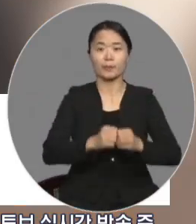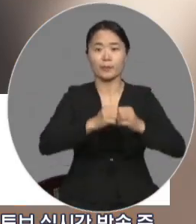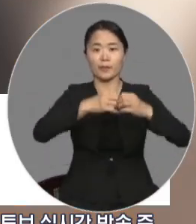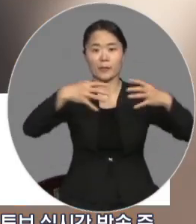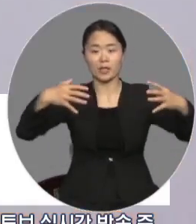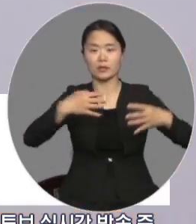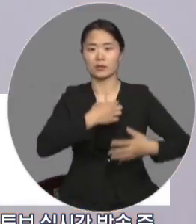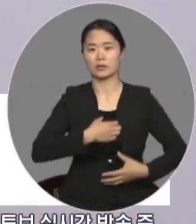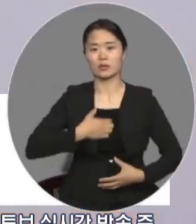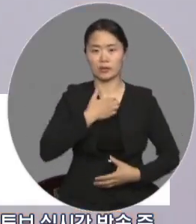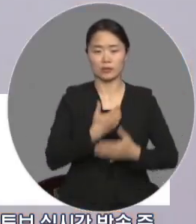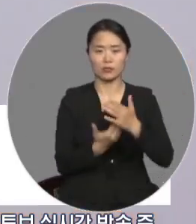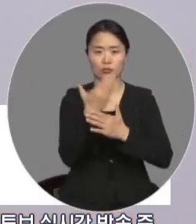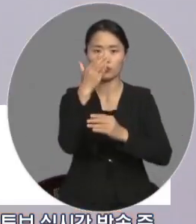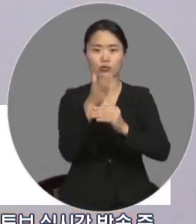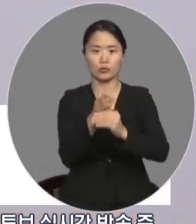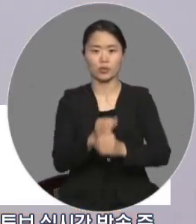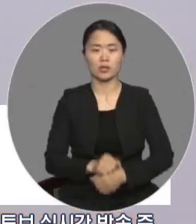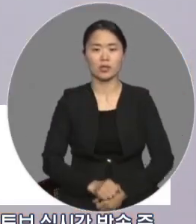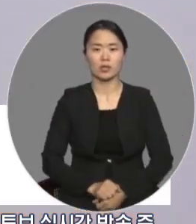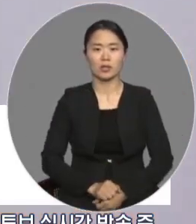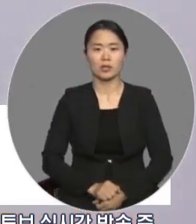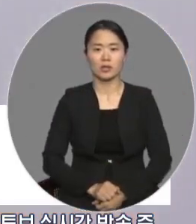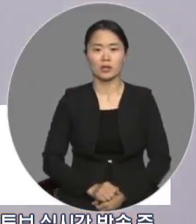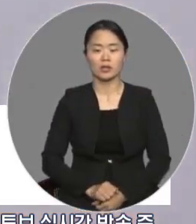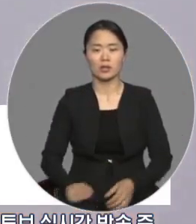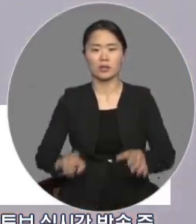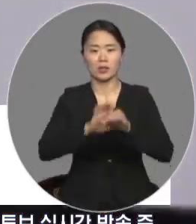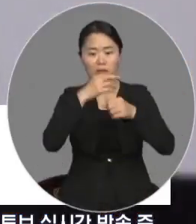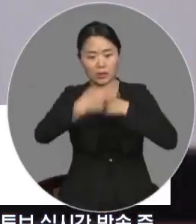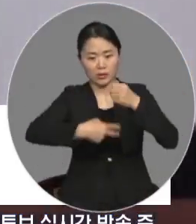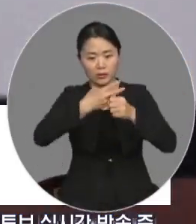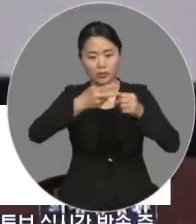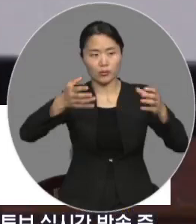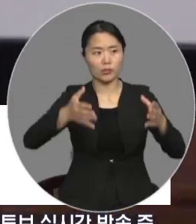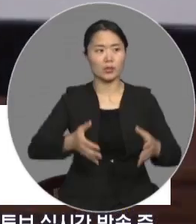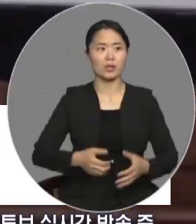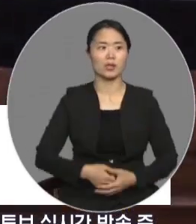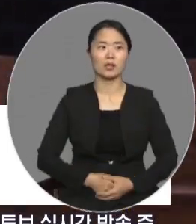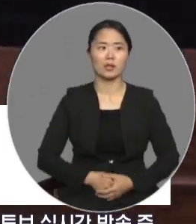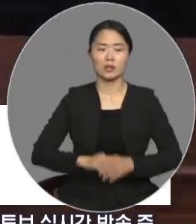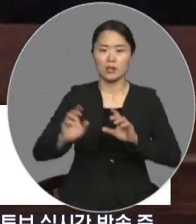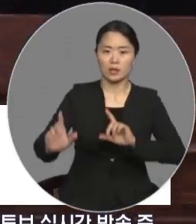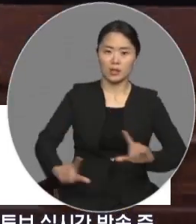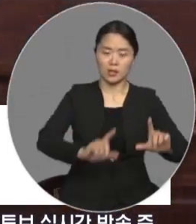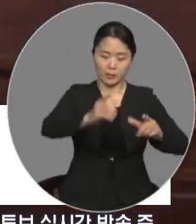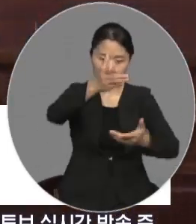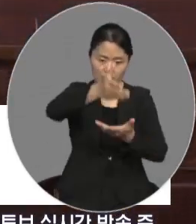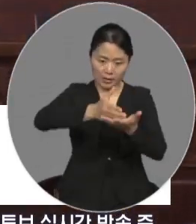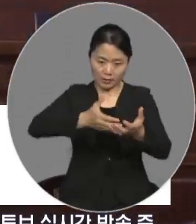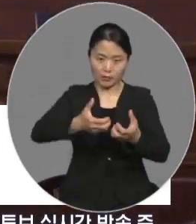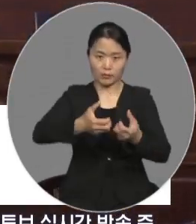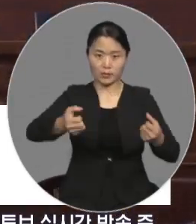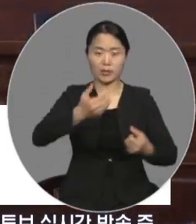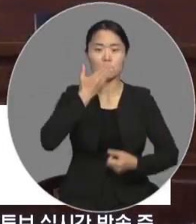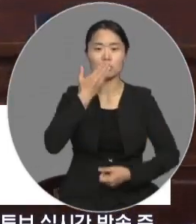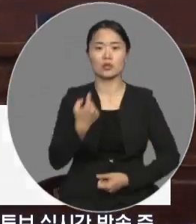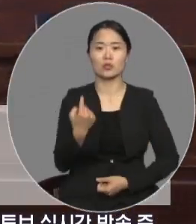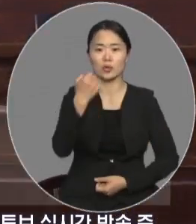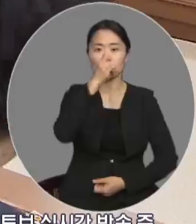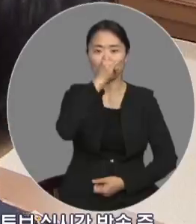있습니다. 저희들도 이렇게 되면 2년 동안 또 생활하는데 또 만만 갈려버릴 가능성도 있고